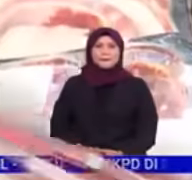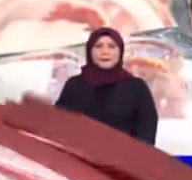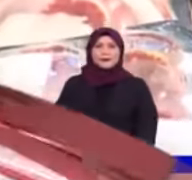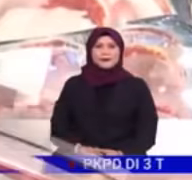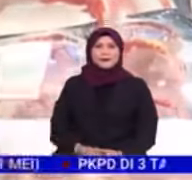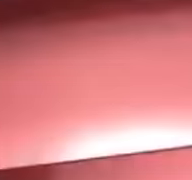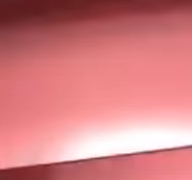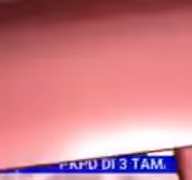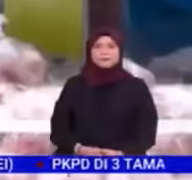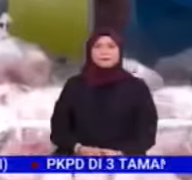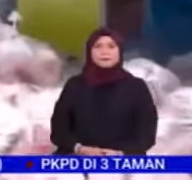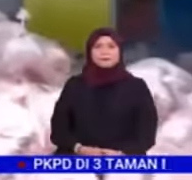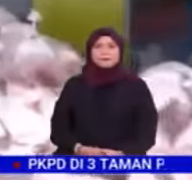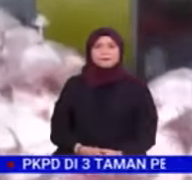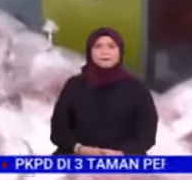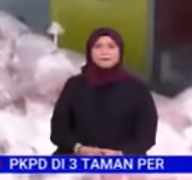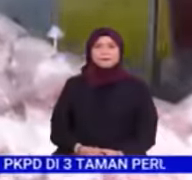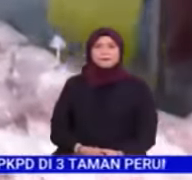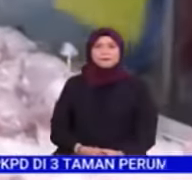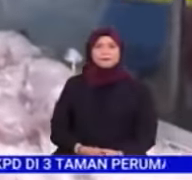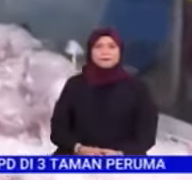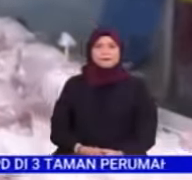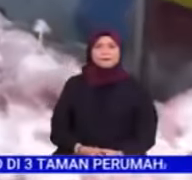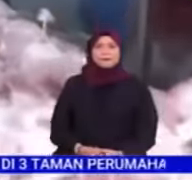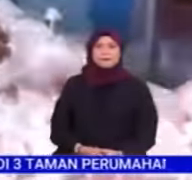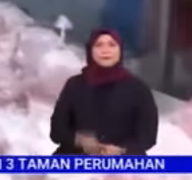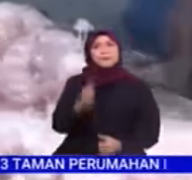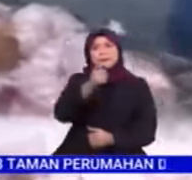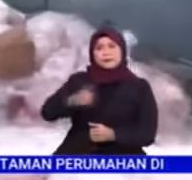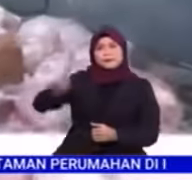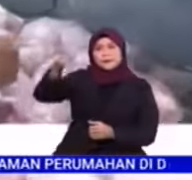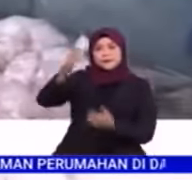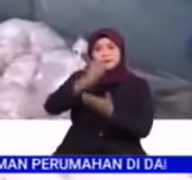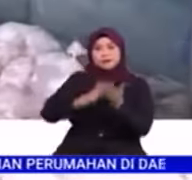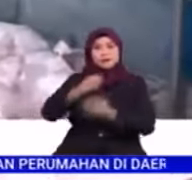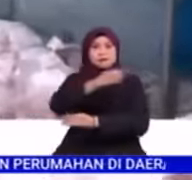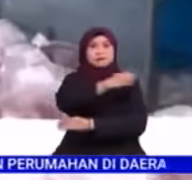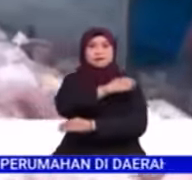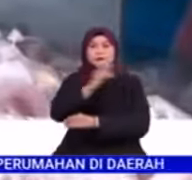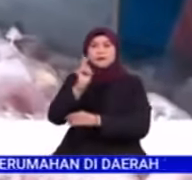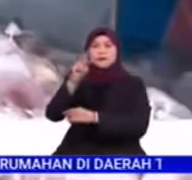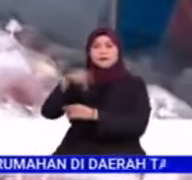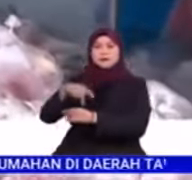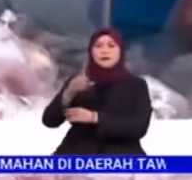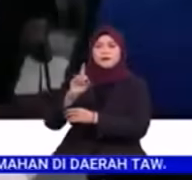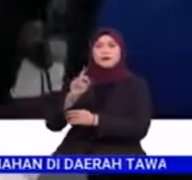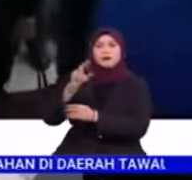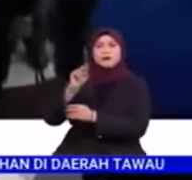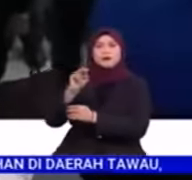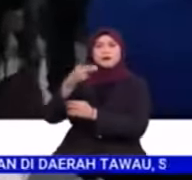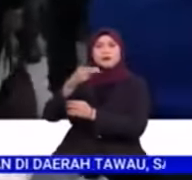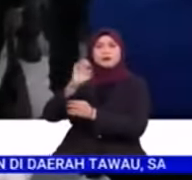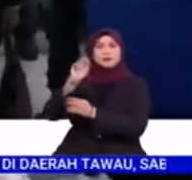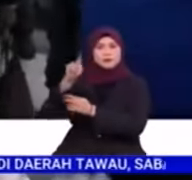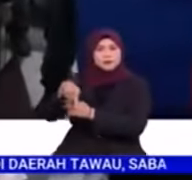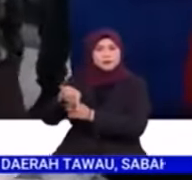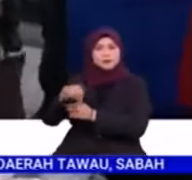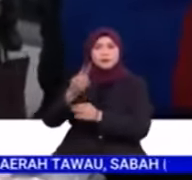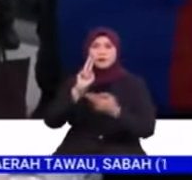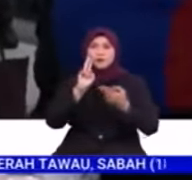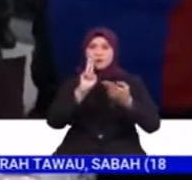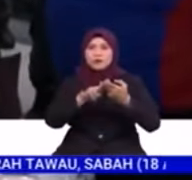Oh ya sementara itu benar ah bagian penguasa kepedean HP Advan Adam berkata notice